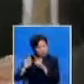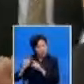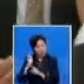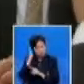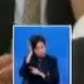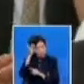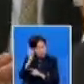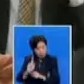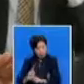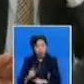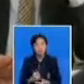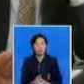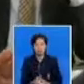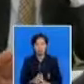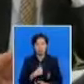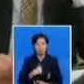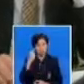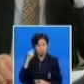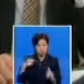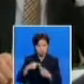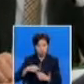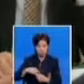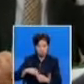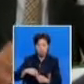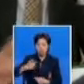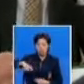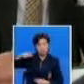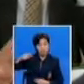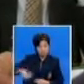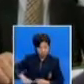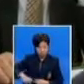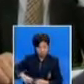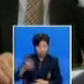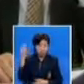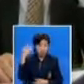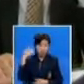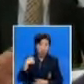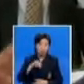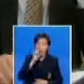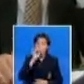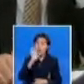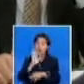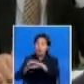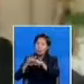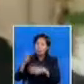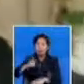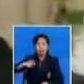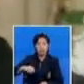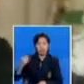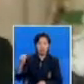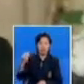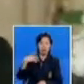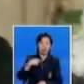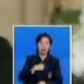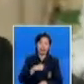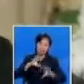พอมีคำวินิจฉัยจากศาลปกครองสูงสุดก็คือพอเราอุทธรณ์ไปแล้วเราแพ้เนี่ย ครับ สิ่งแรกที่ผมสั่งเลยเนี่ยวันนั้นผมจำ